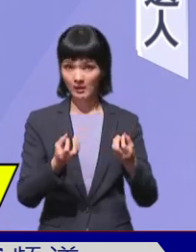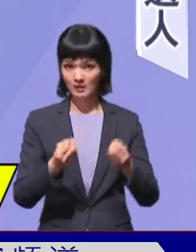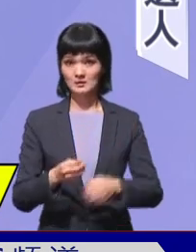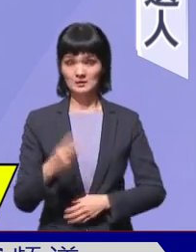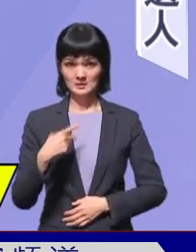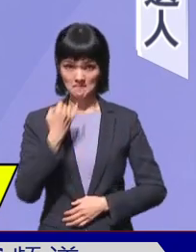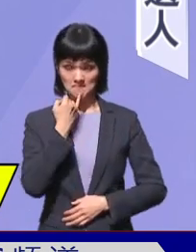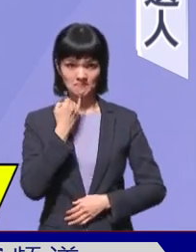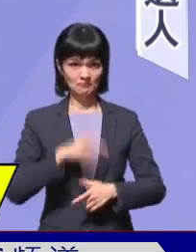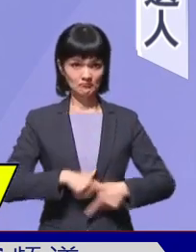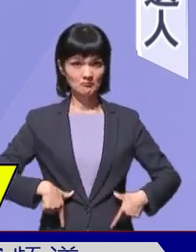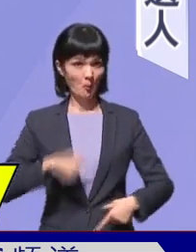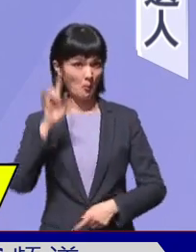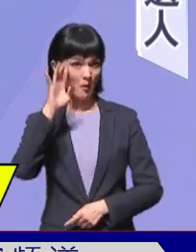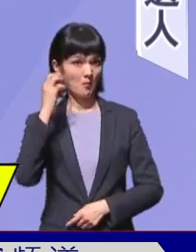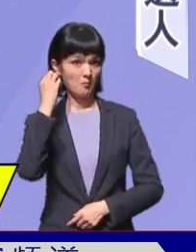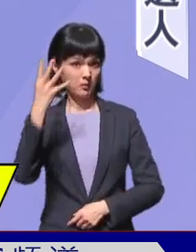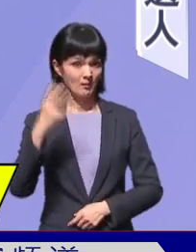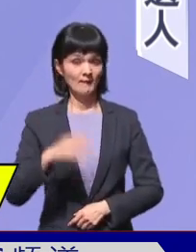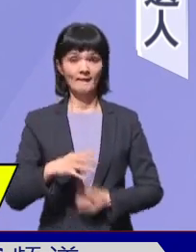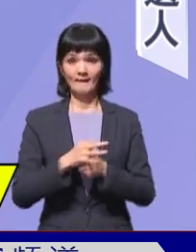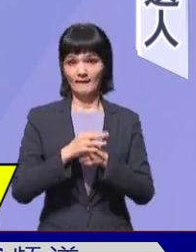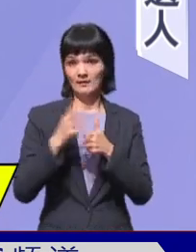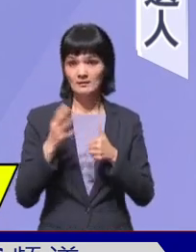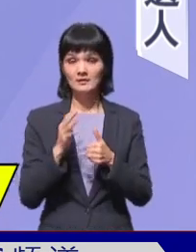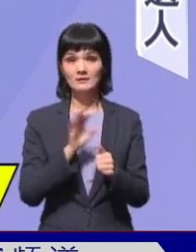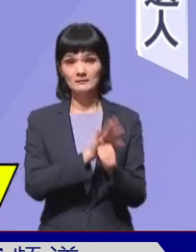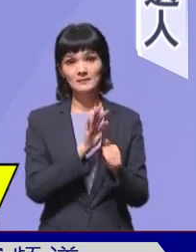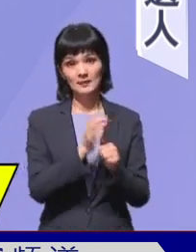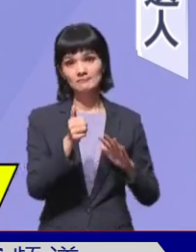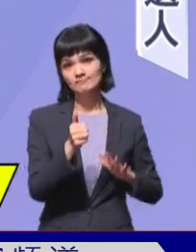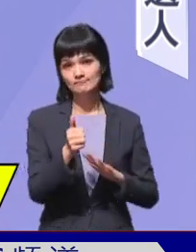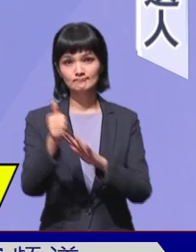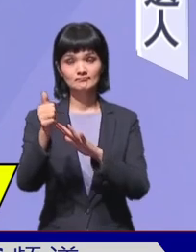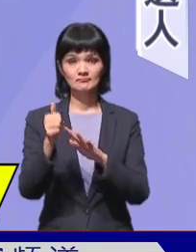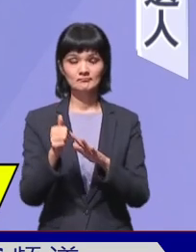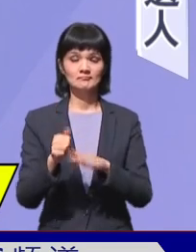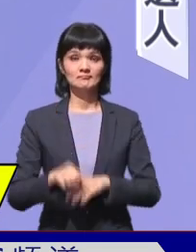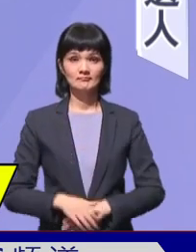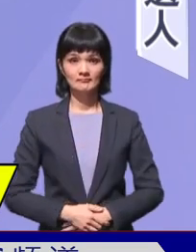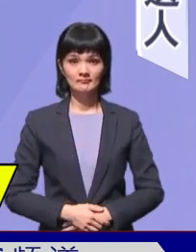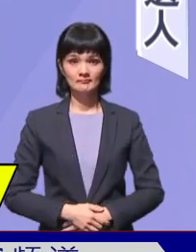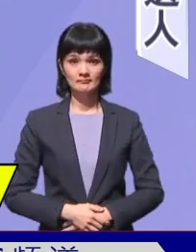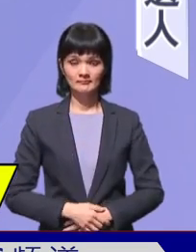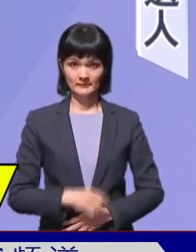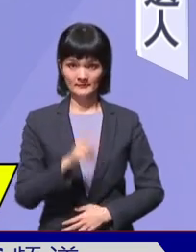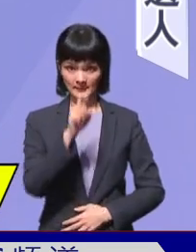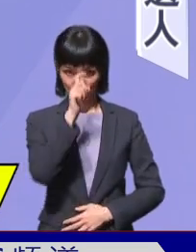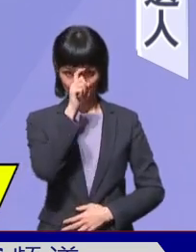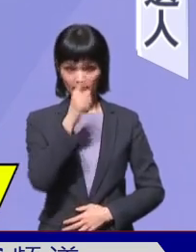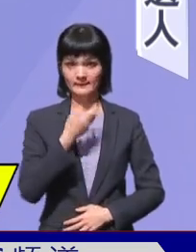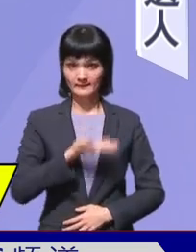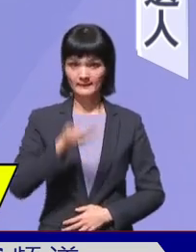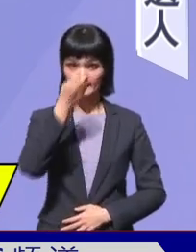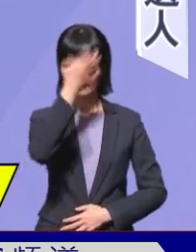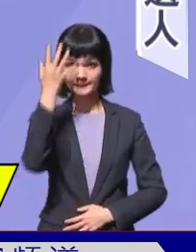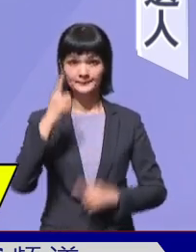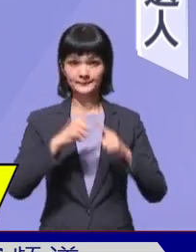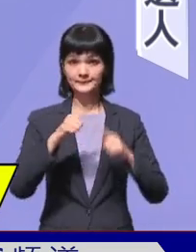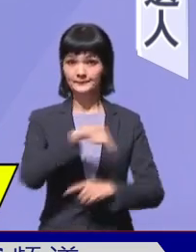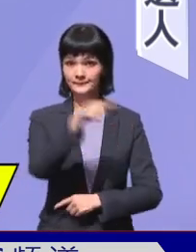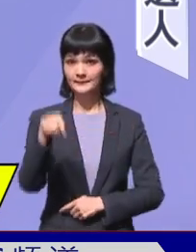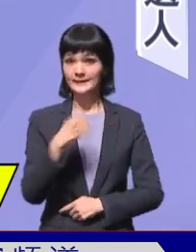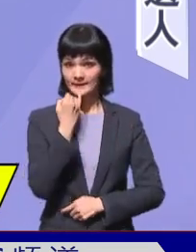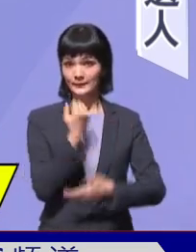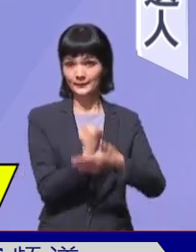新，突破法规的框架，带领台北市大步往前的迈进，而希望能够让年轻人能够